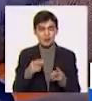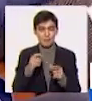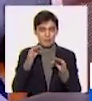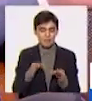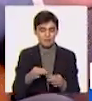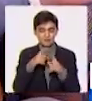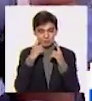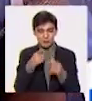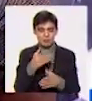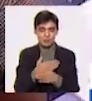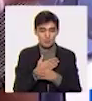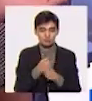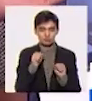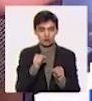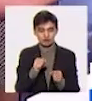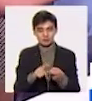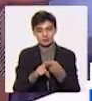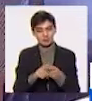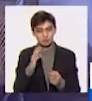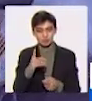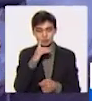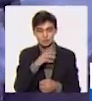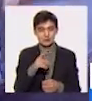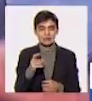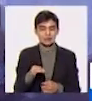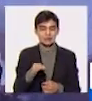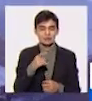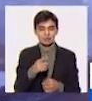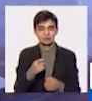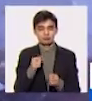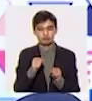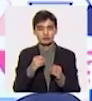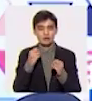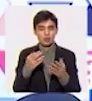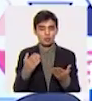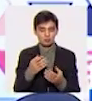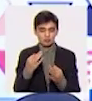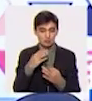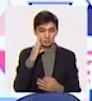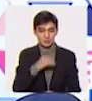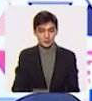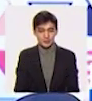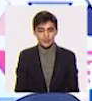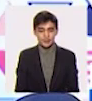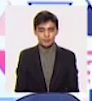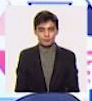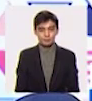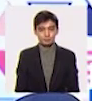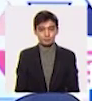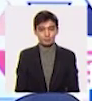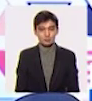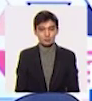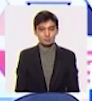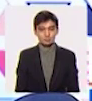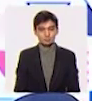используют, помогут ли они защитить от заразы и вообще вот эффективность их, можете рассказать вообще? Да, сейчас, ну это,